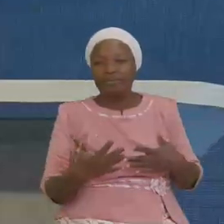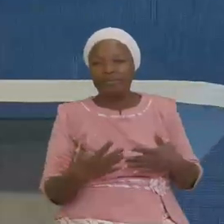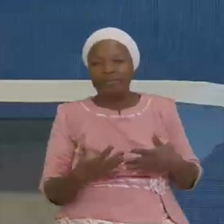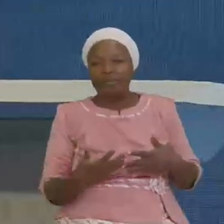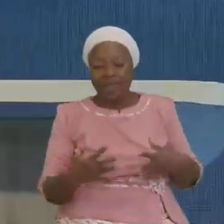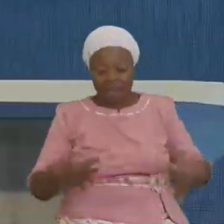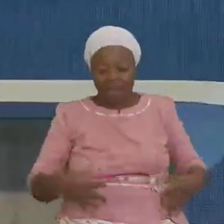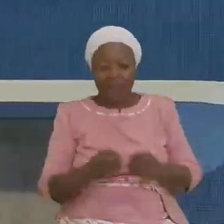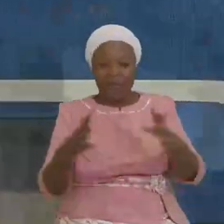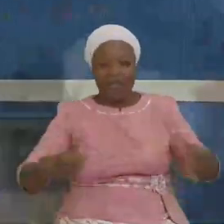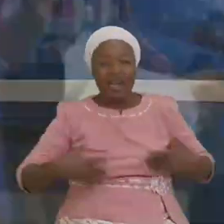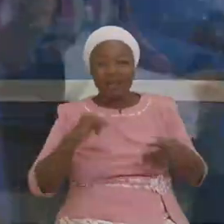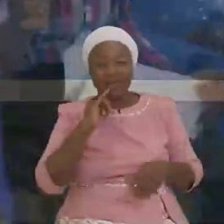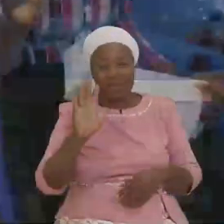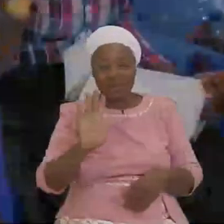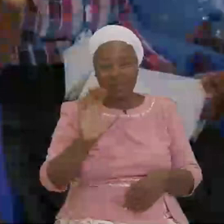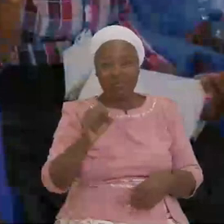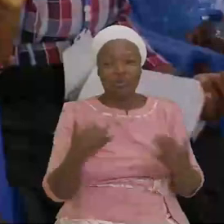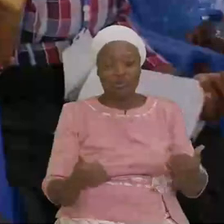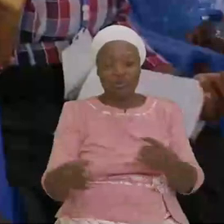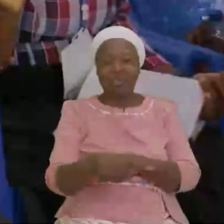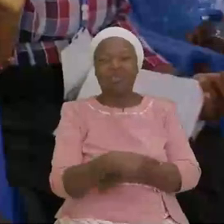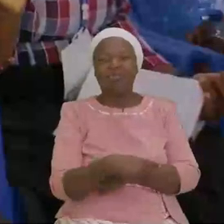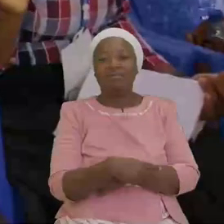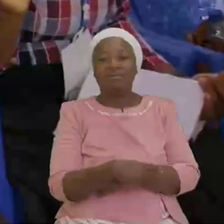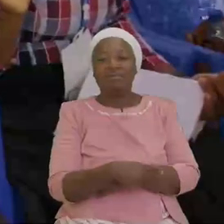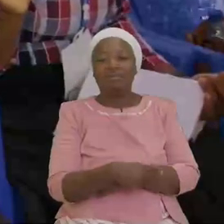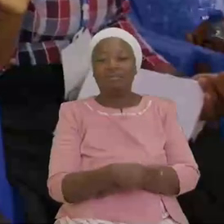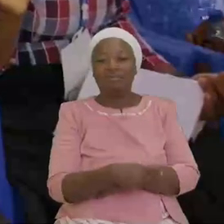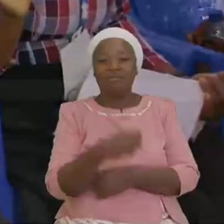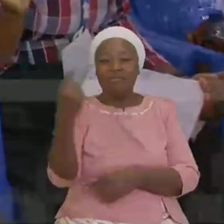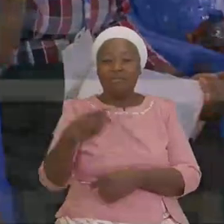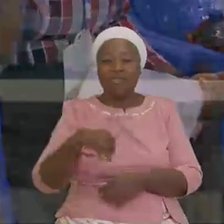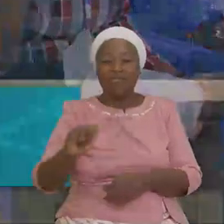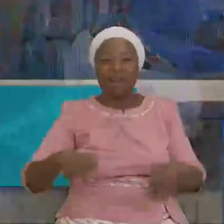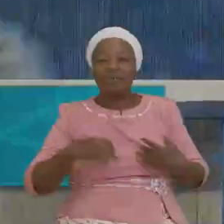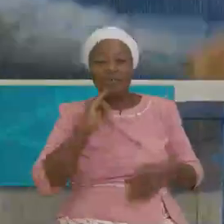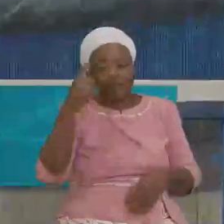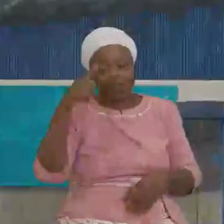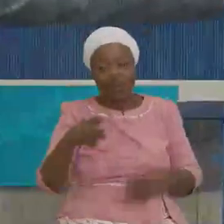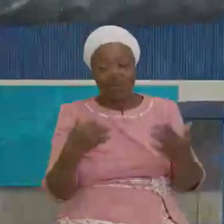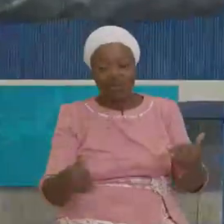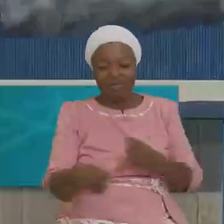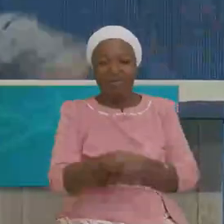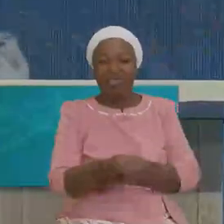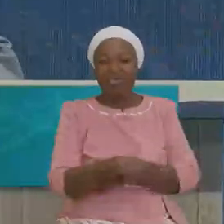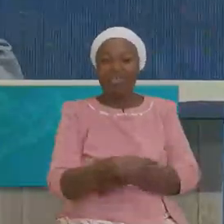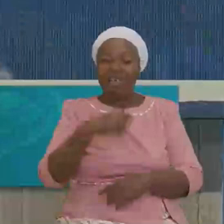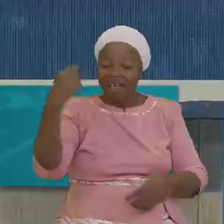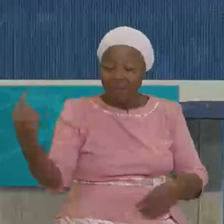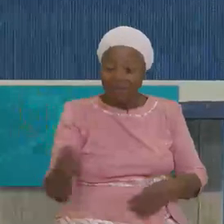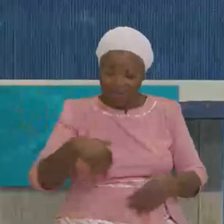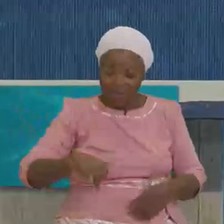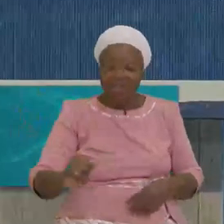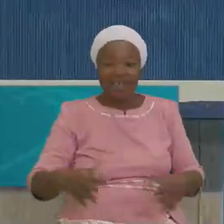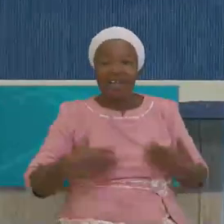inépuisable de la vie abondante. La vie abondante est à vous ce jour. La vie